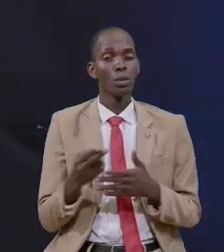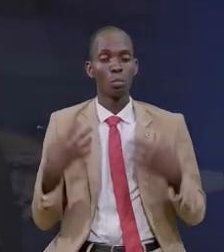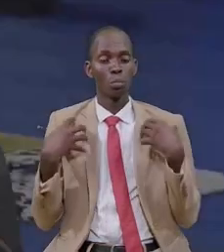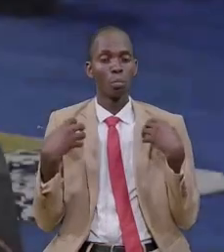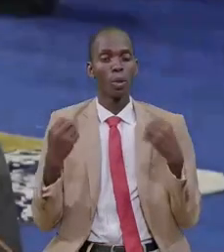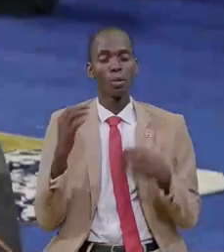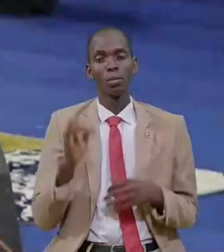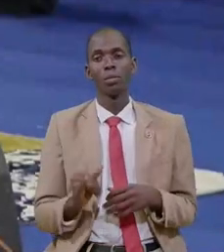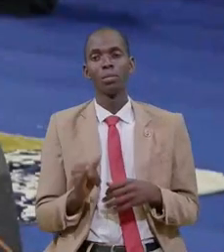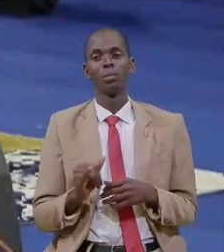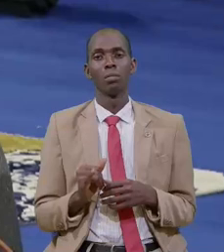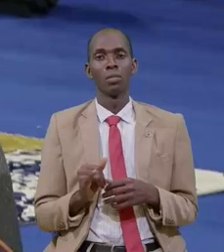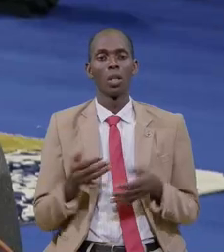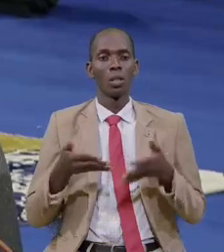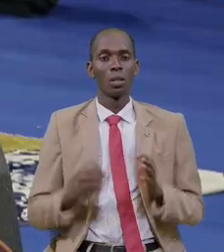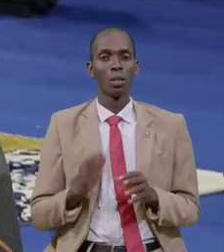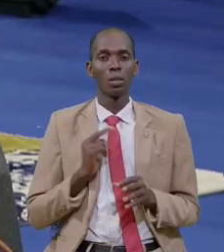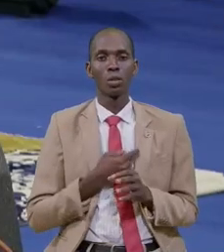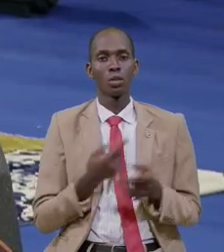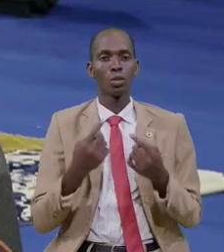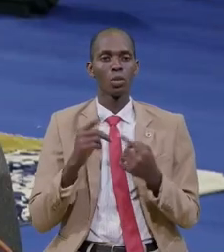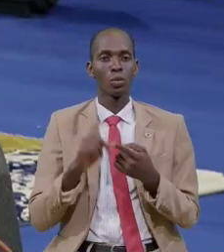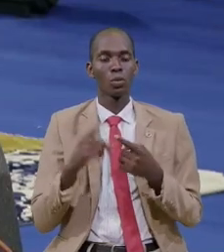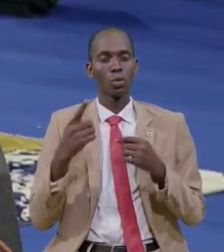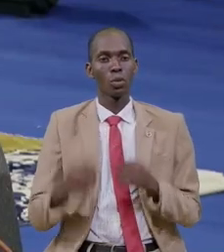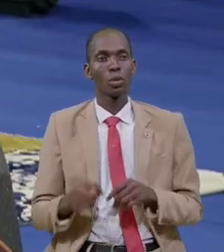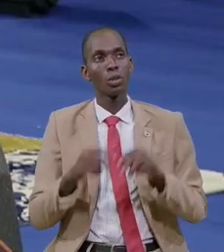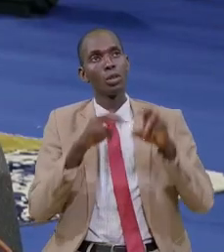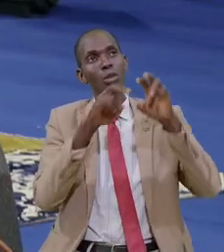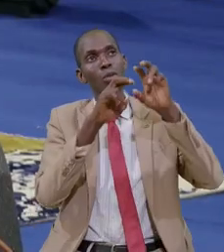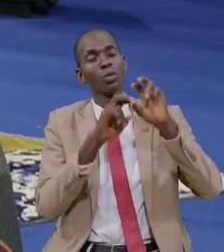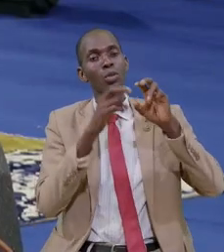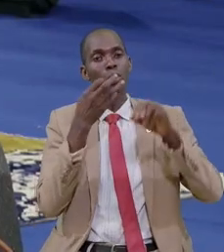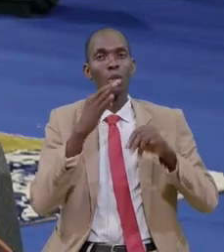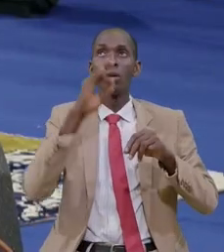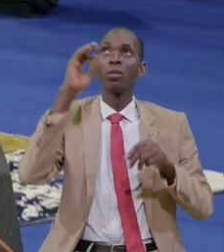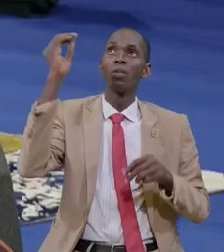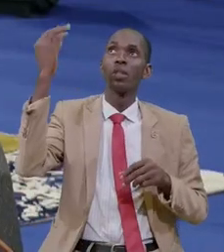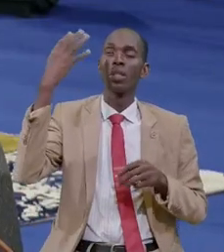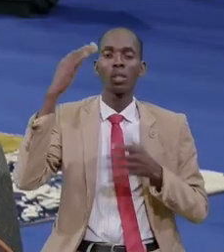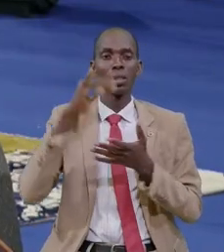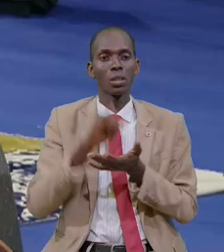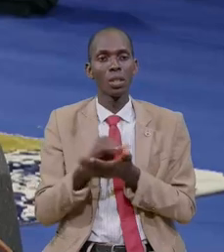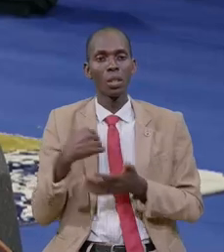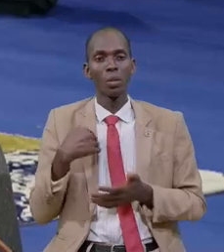avec assurance du trône de la grâce afin d'obtenir